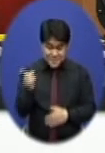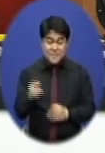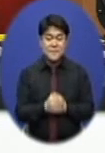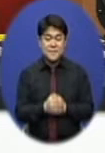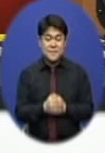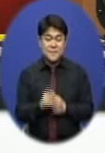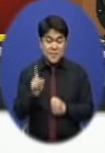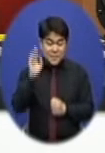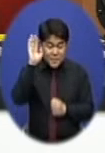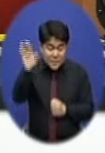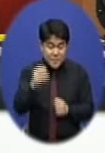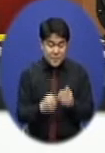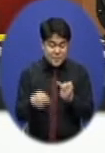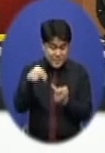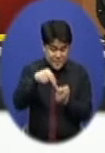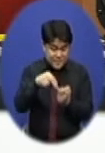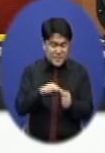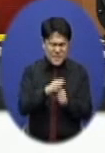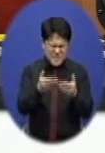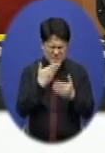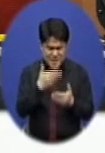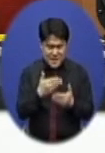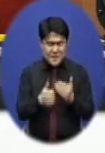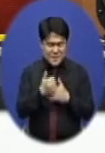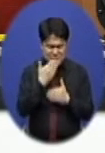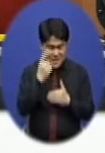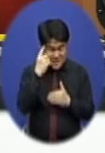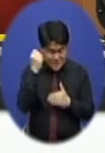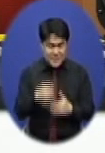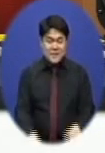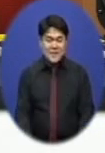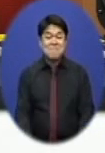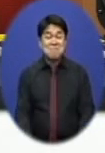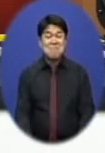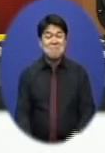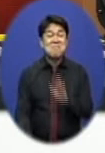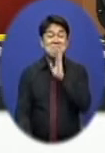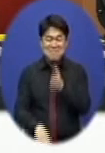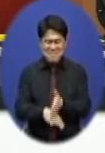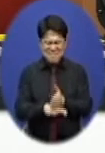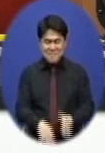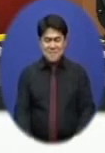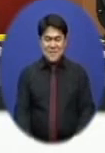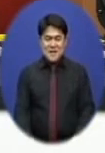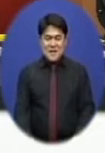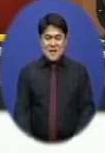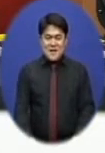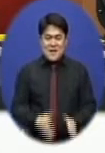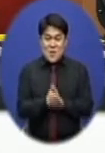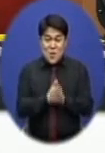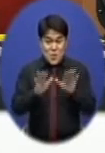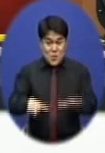네. 언젠가는 정상에 올라서 사랑을 받을 것이다 이런 생각을 하고 있습니다. 아, 감사합니다. 네. 많이 사랑해 주시고요. 그,